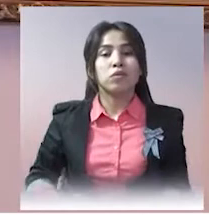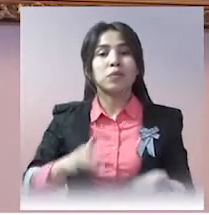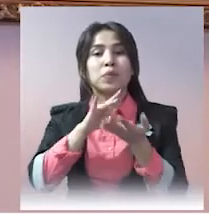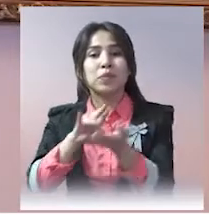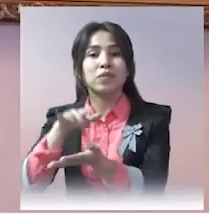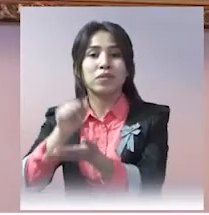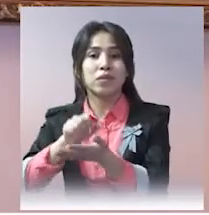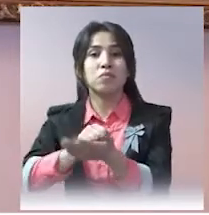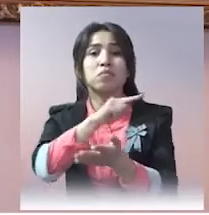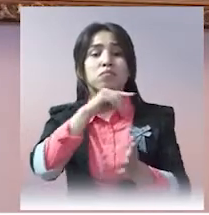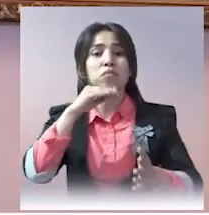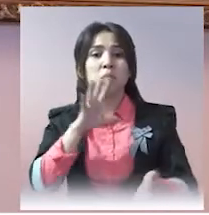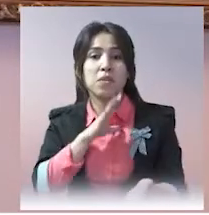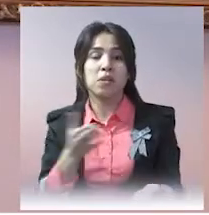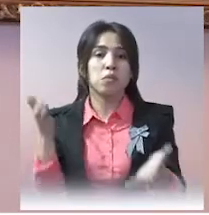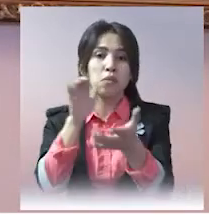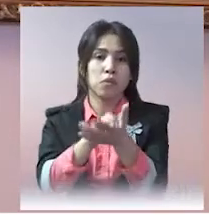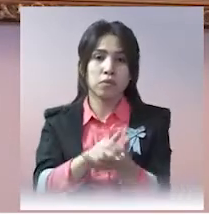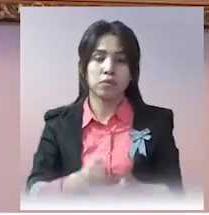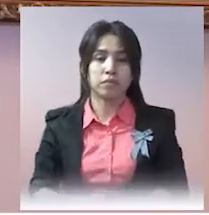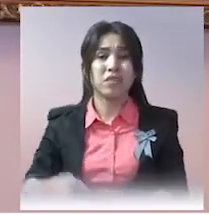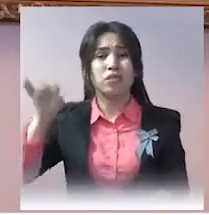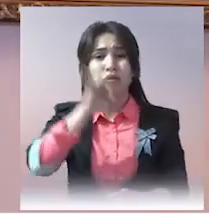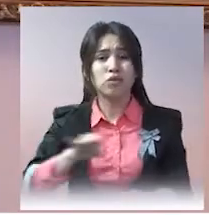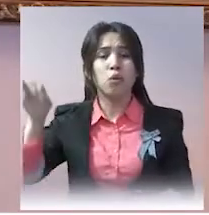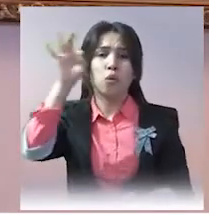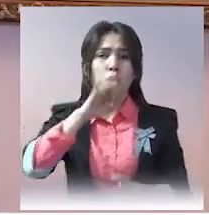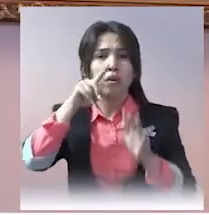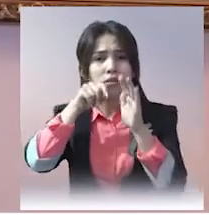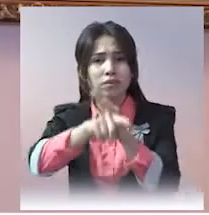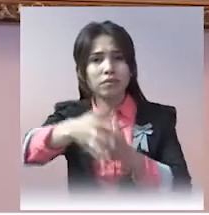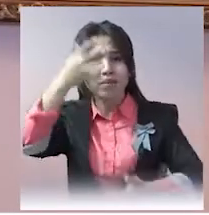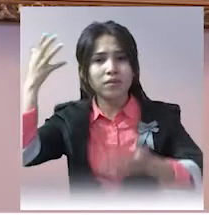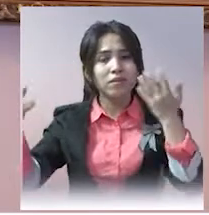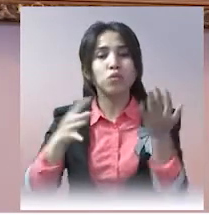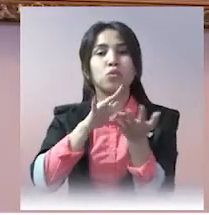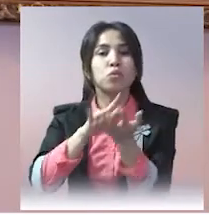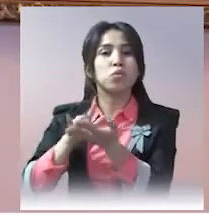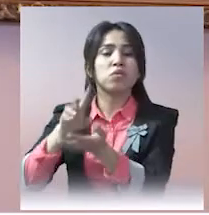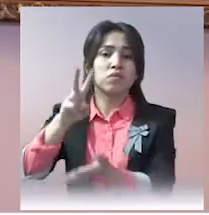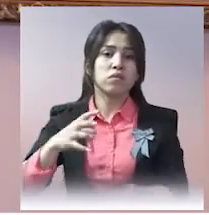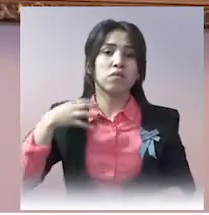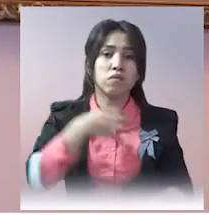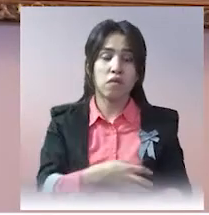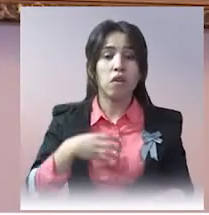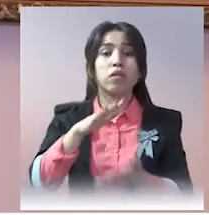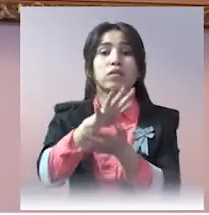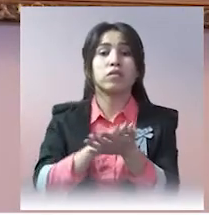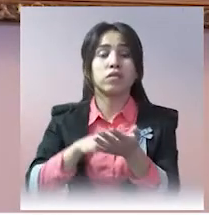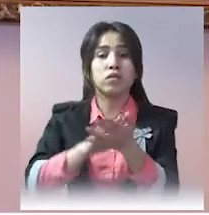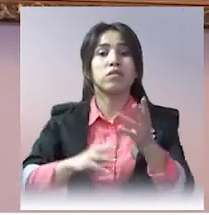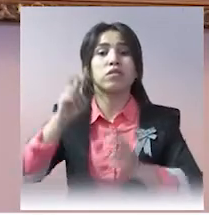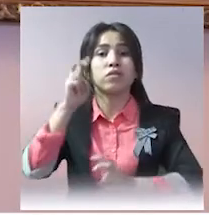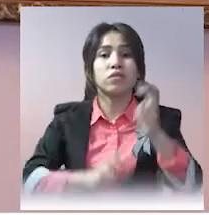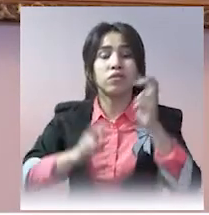негізі. Бірақ ол біздің елімізде тарихымызда болмапты. Сонда ойыншықтар жасауға